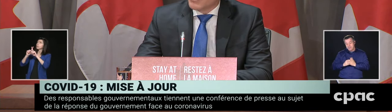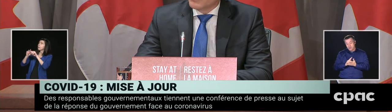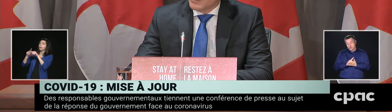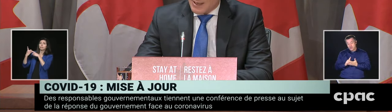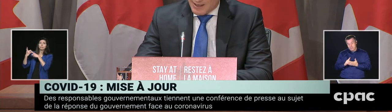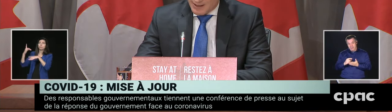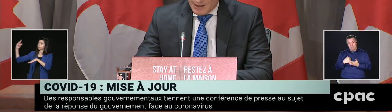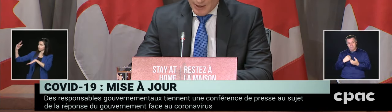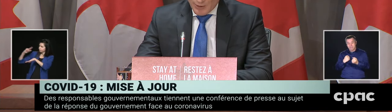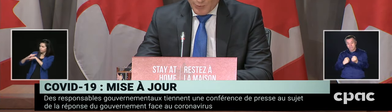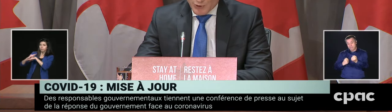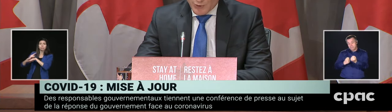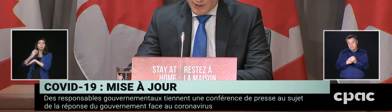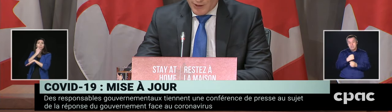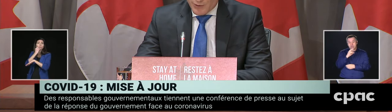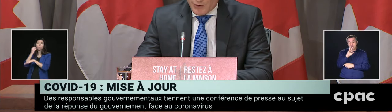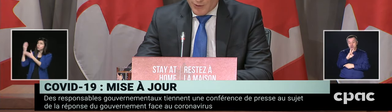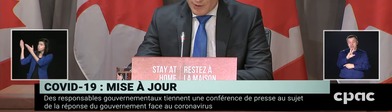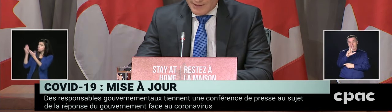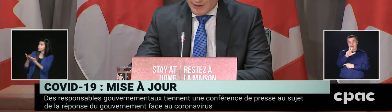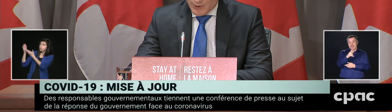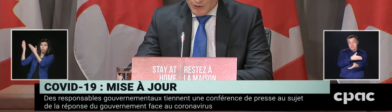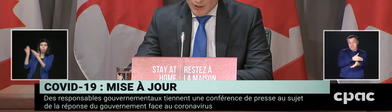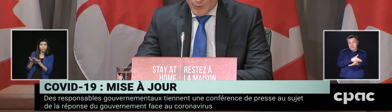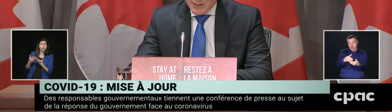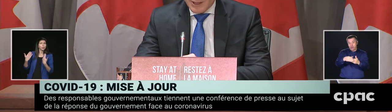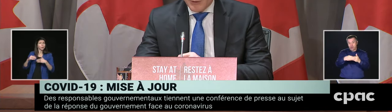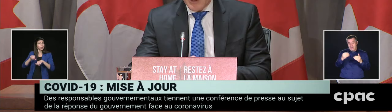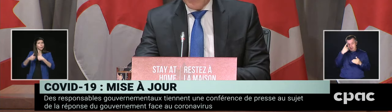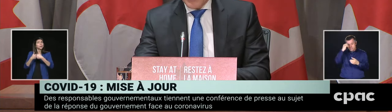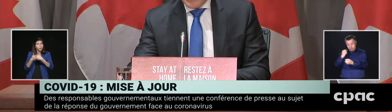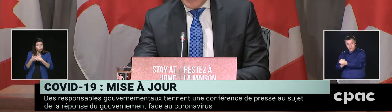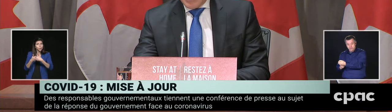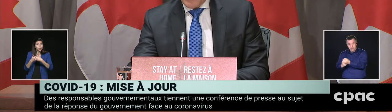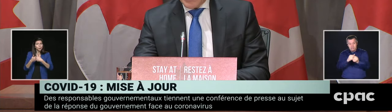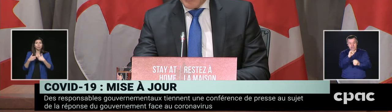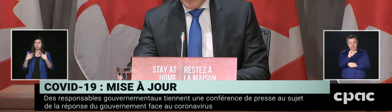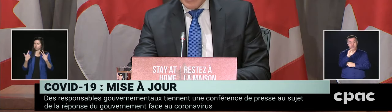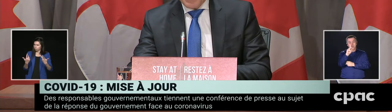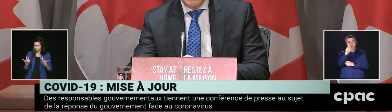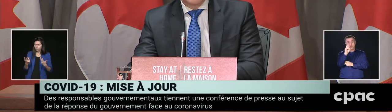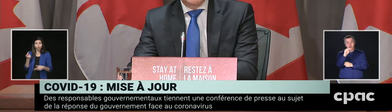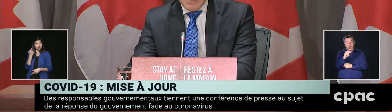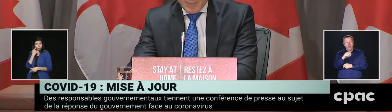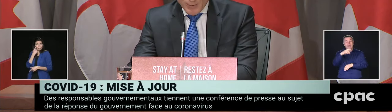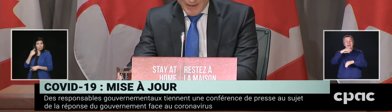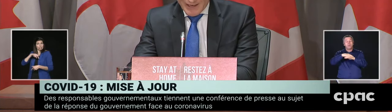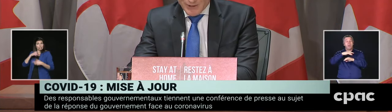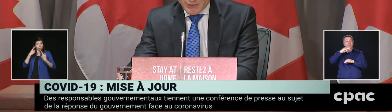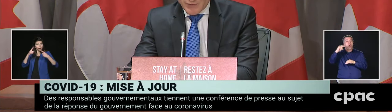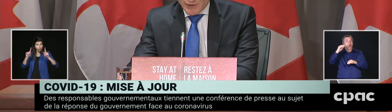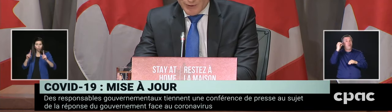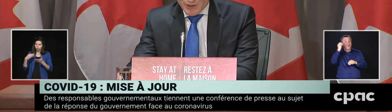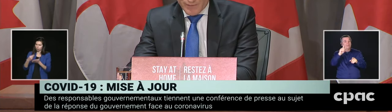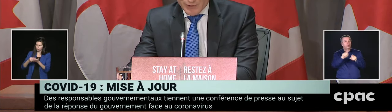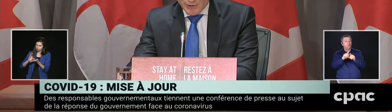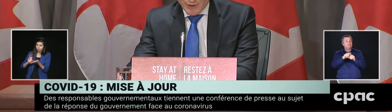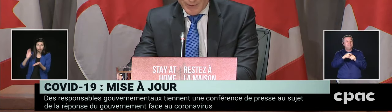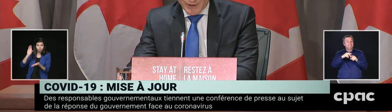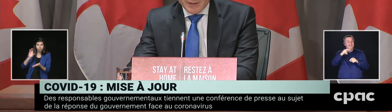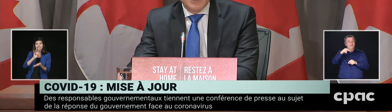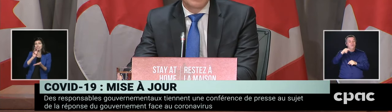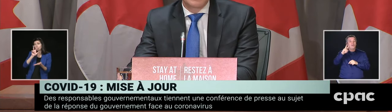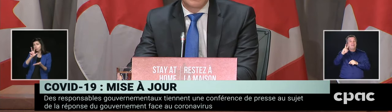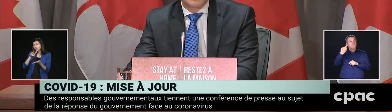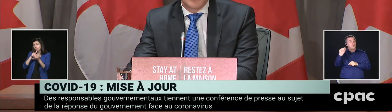73 millions de dollars pour soutenir le Yukon, les territoires du Nord-Ouest et le Nunavut, afin qu'ils puissent minimiser la propagation du virus en fonction de